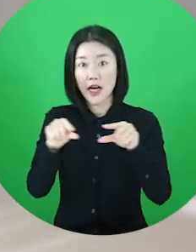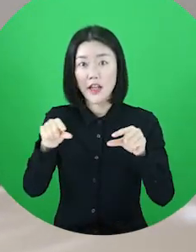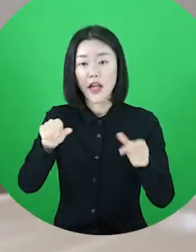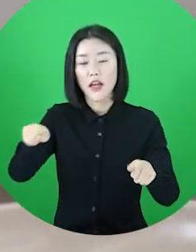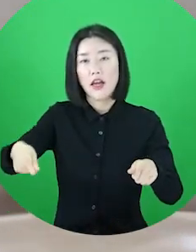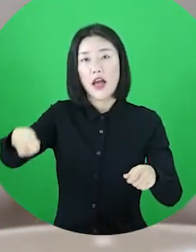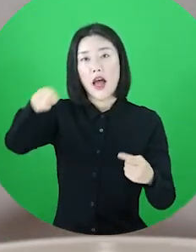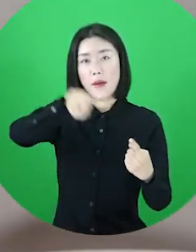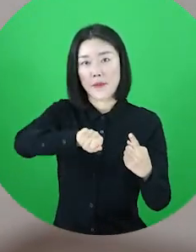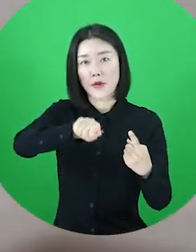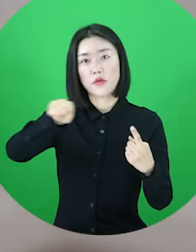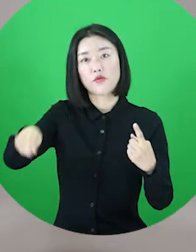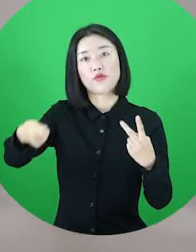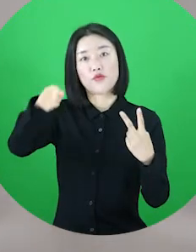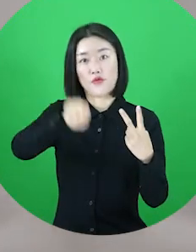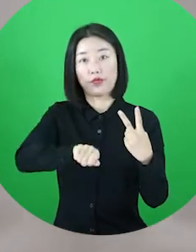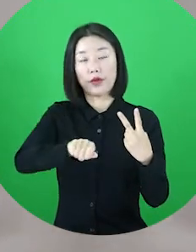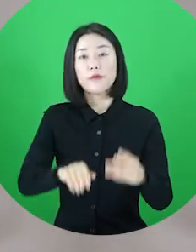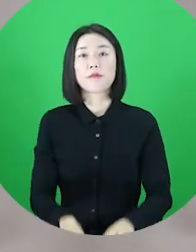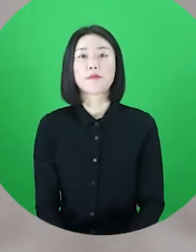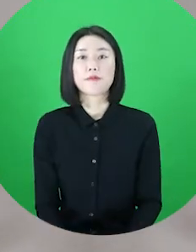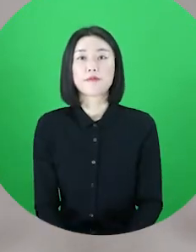한번 해볼게요.